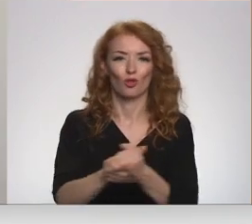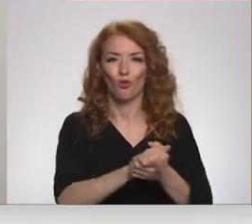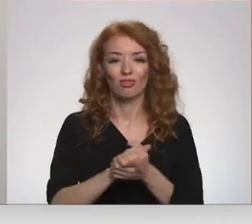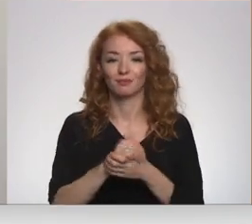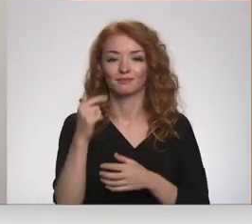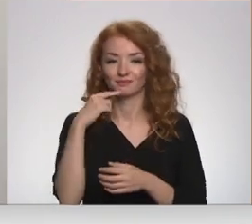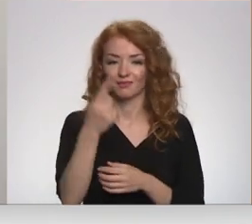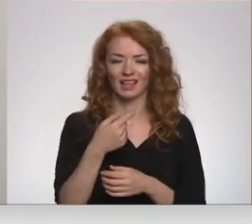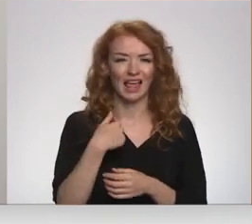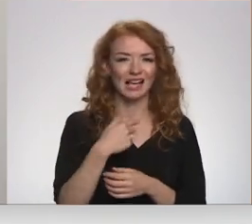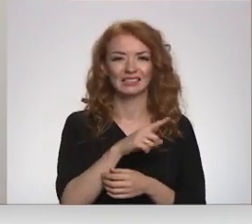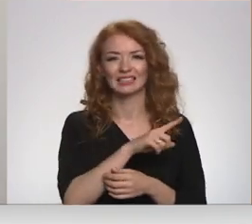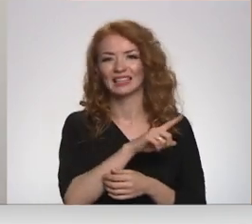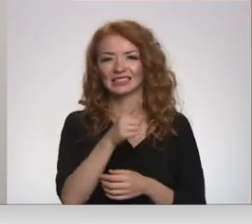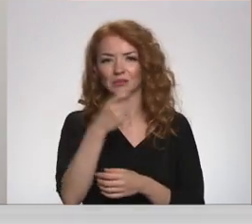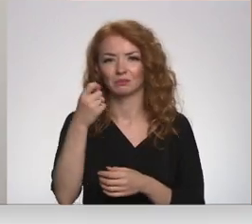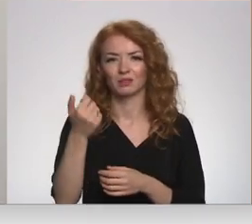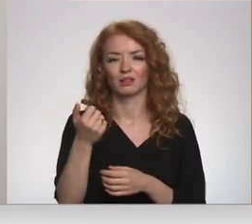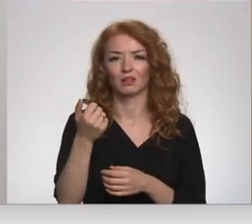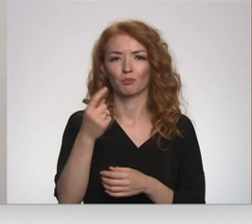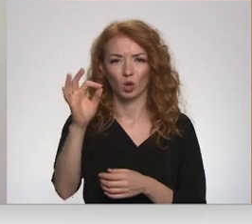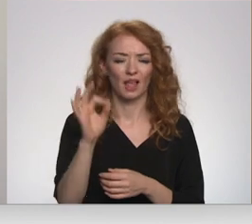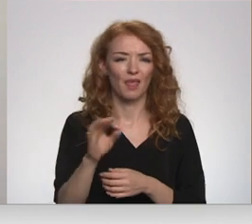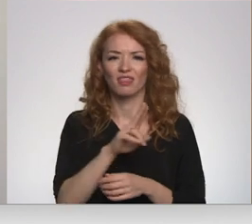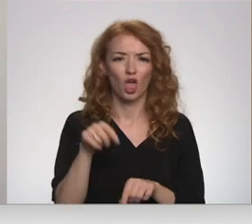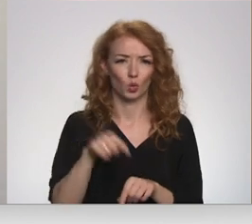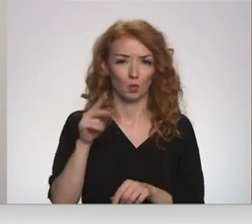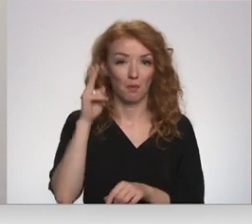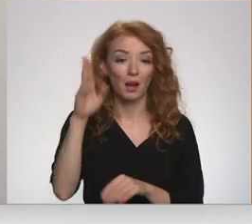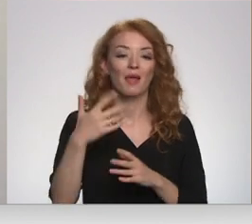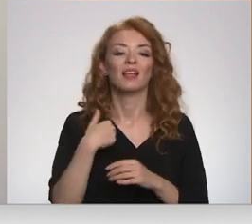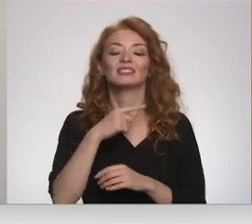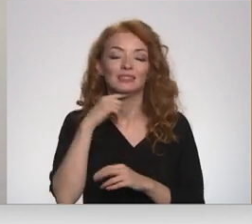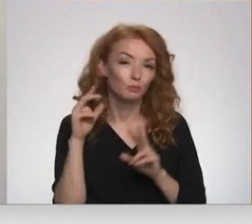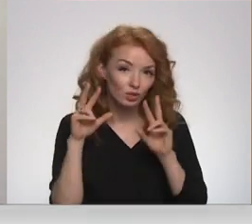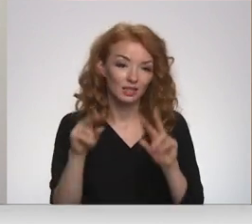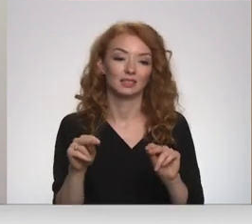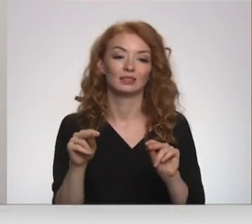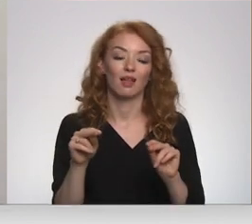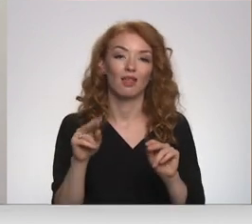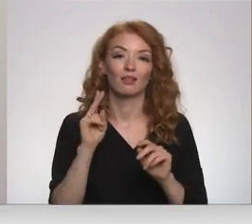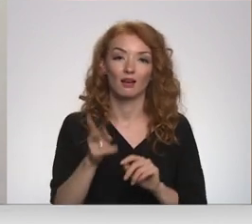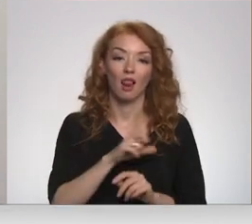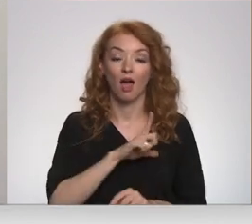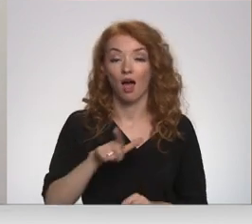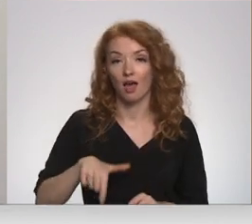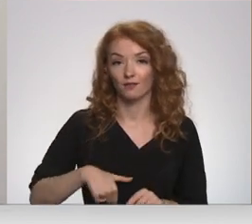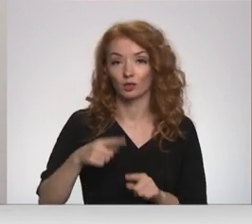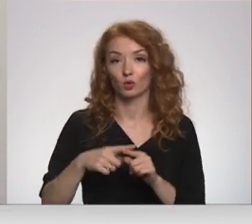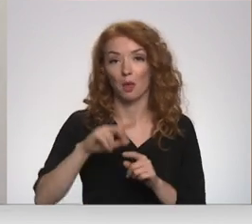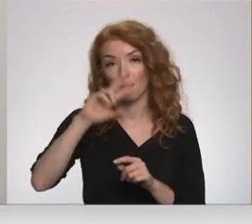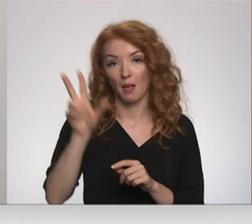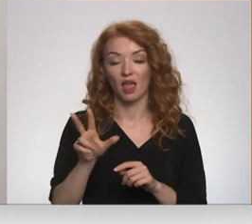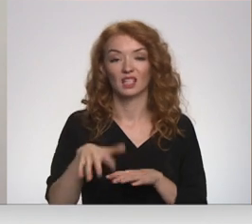galam 100% nejūtos pārliecināta, bet es ļoti gribētu ticēt, ka Latvijas un arī